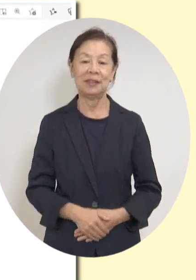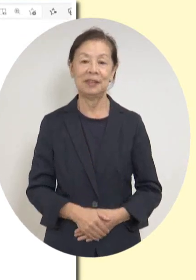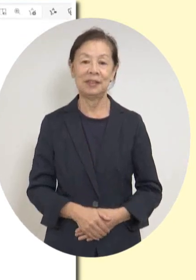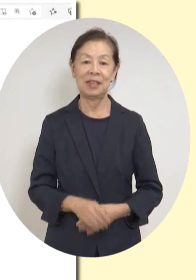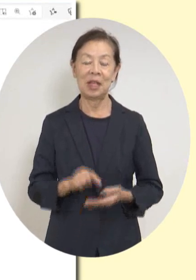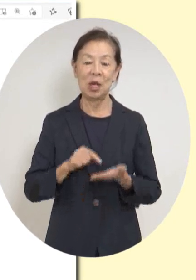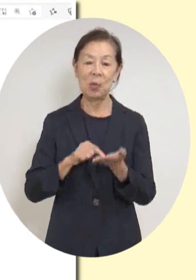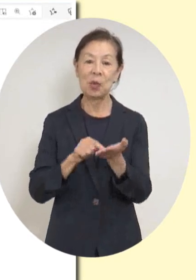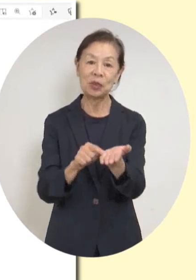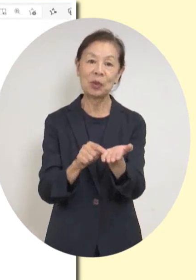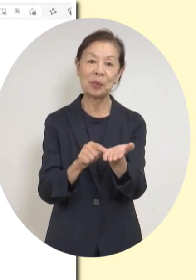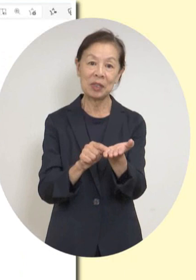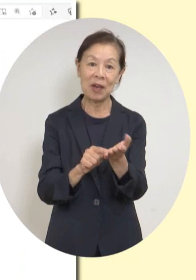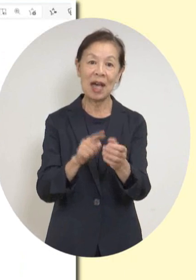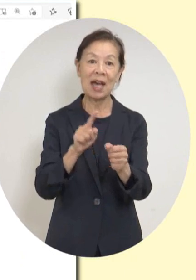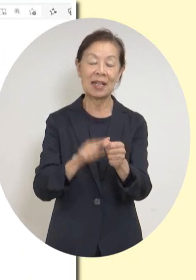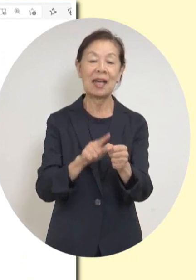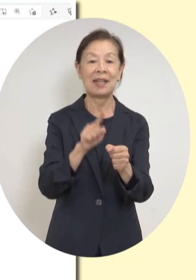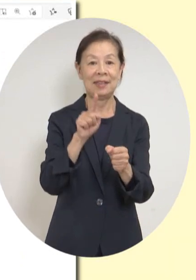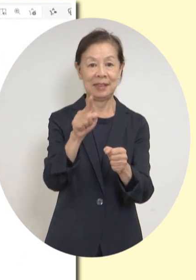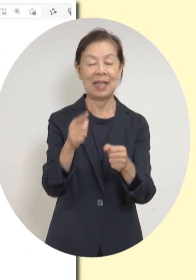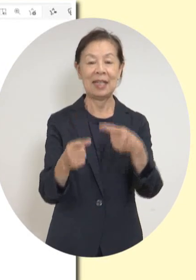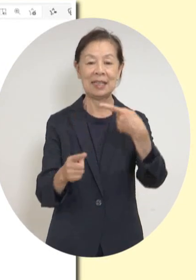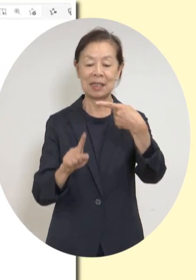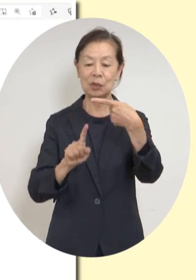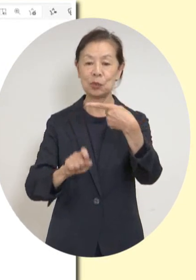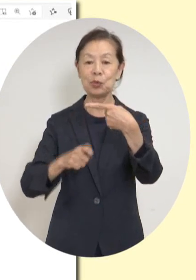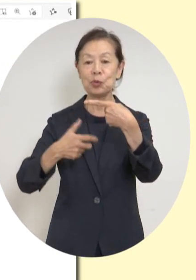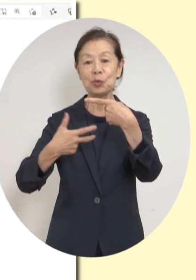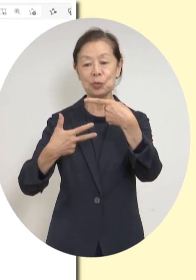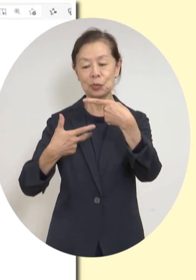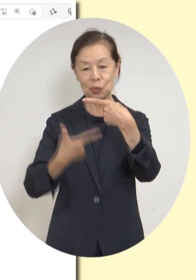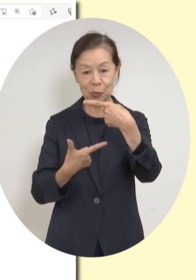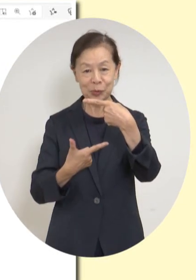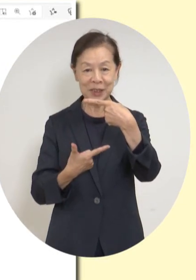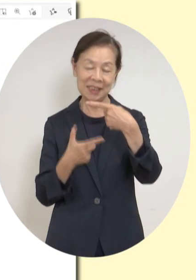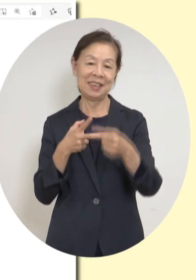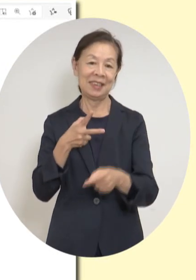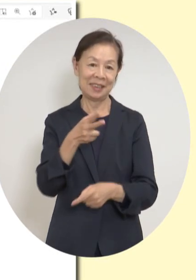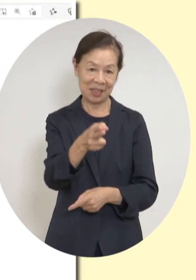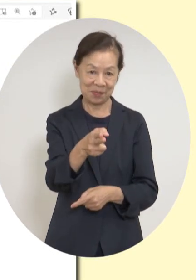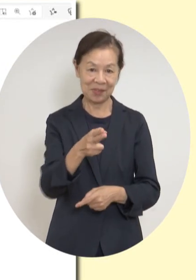し込み期限は来年1月16日までです。